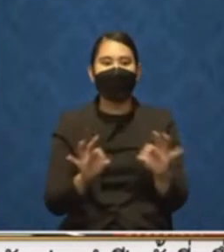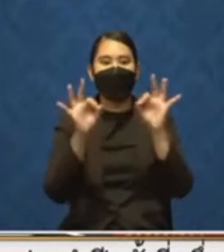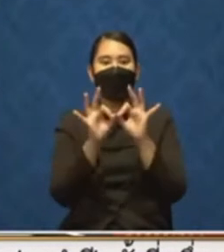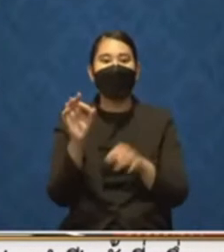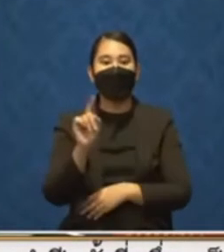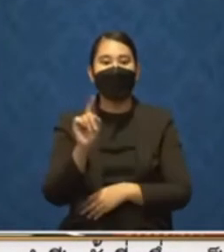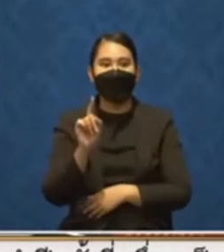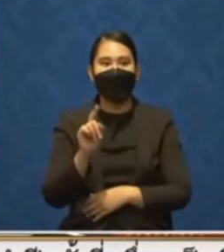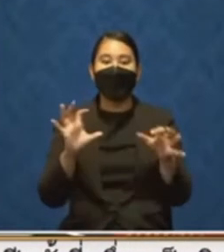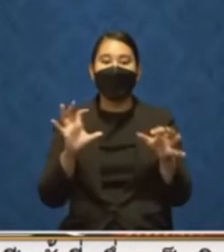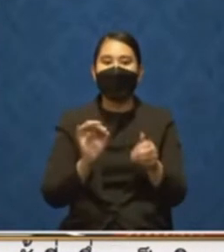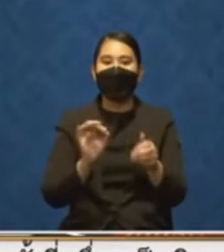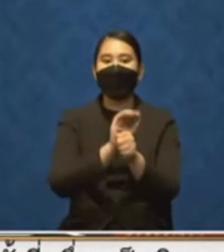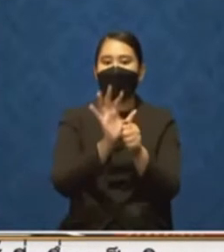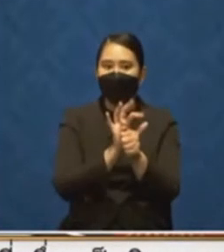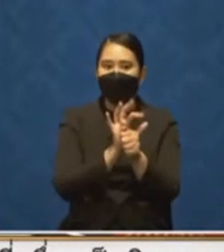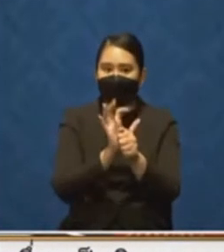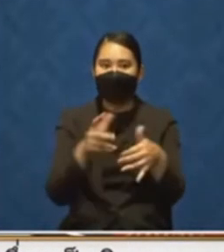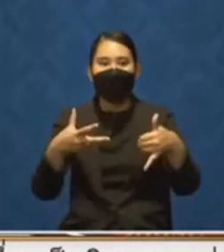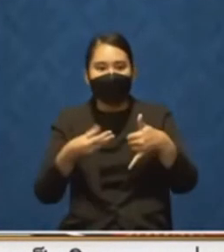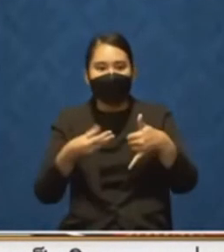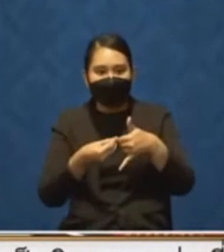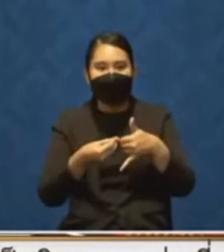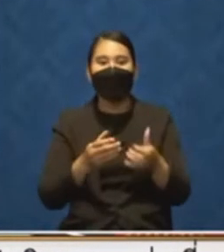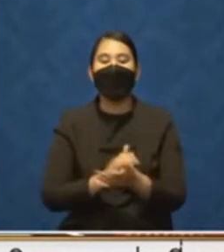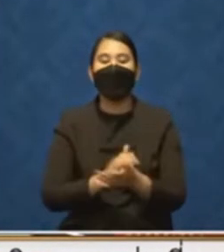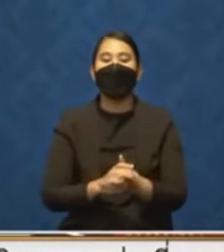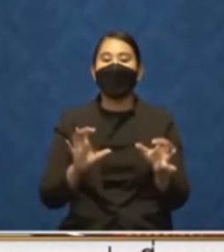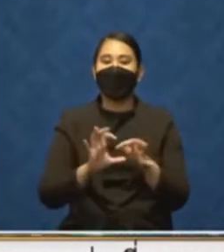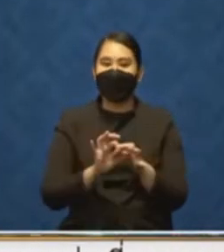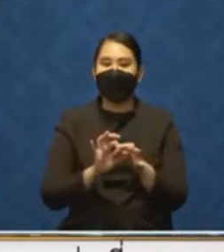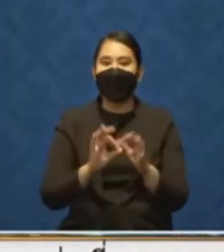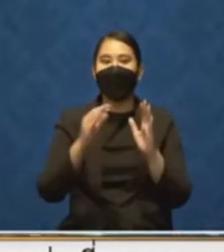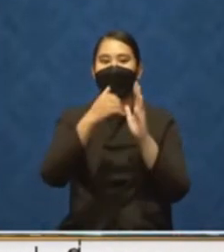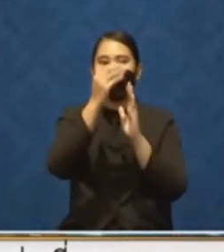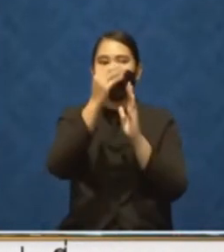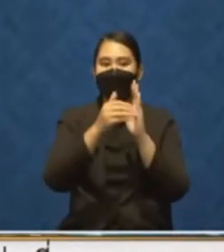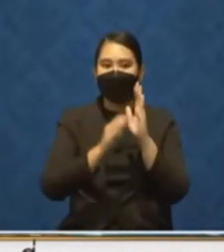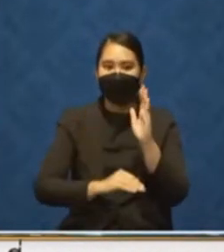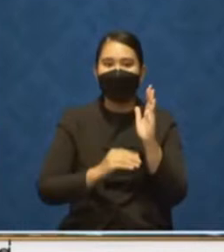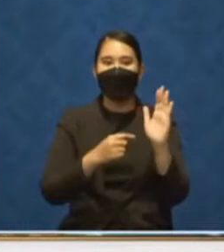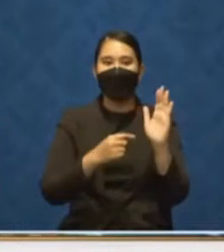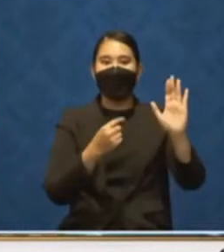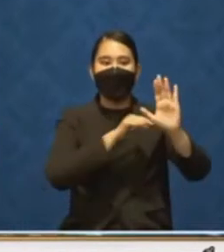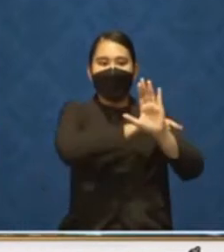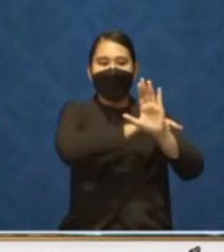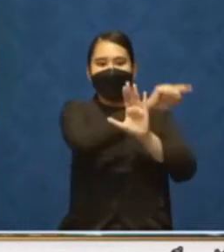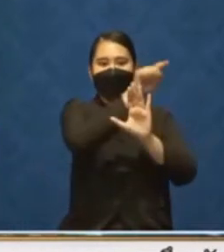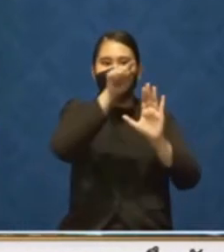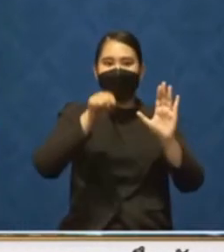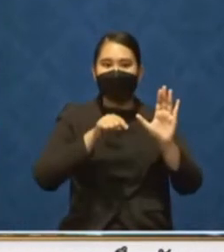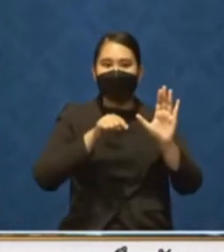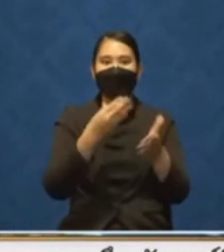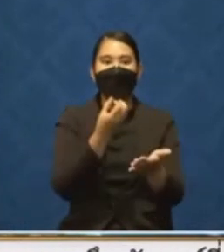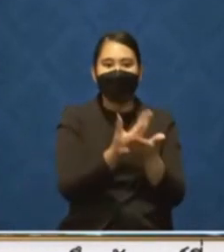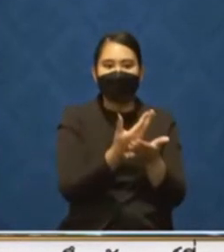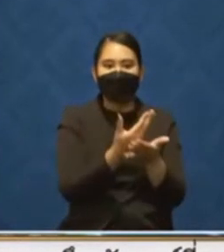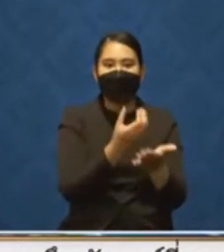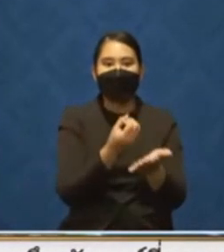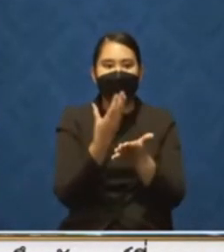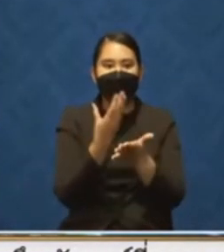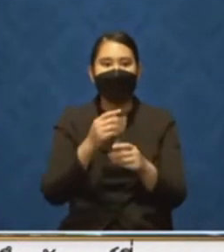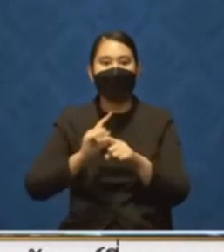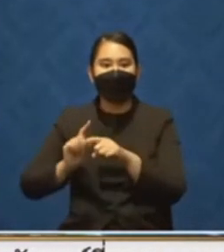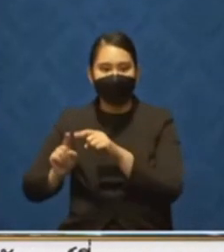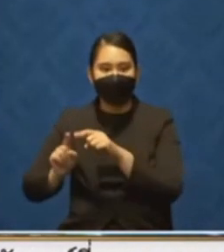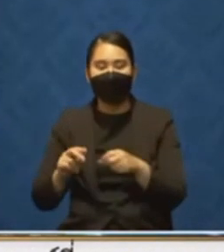จะเป็นเรื่องเกี่ยวกับโควิชวัคซีนที่เกิดขึ้นแปลว่าจะไปเรื่องภูมิศาสตร์ที่ทำให้ราคาสูงทำให้เกิดภาวะเงินเฟ้อไม่ว่าจะไปเรื่อง